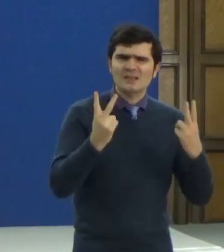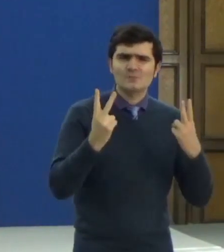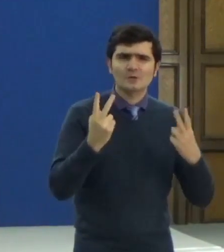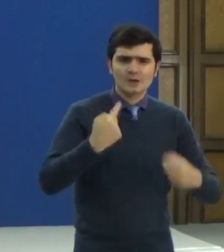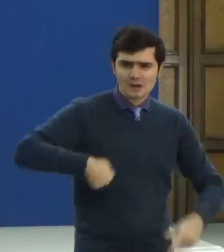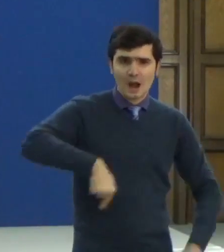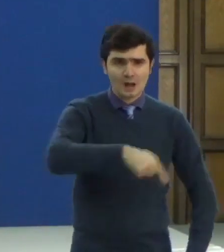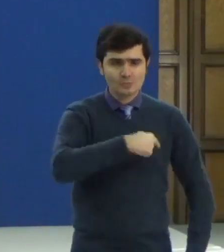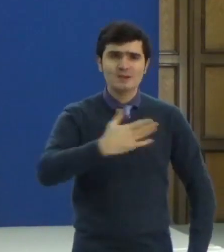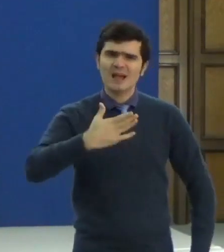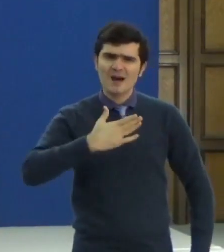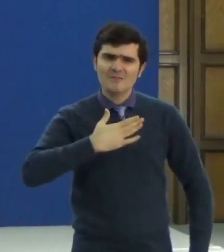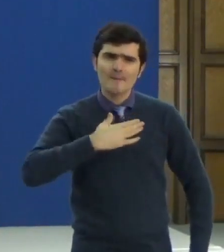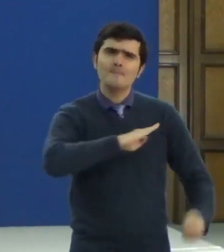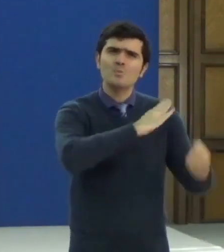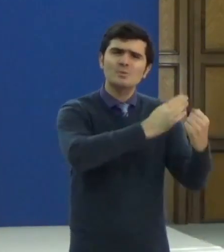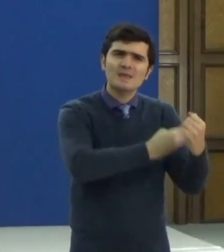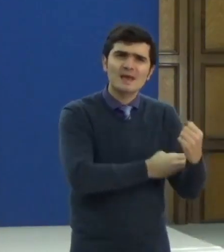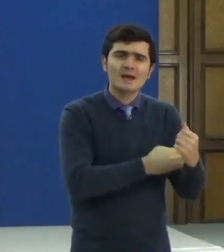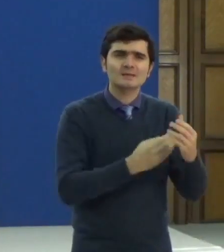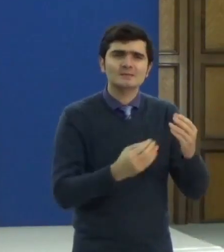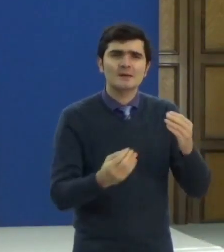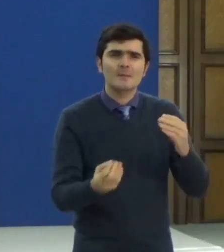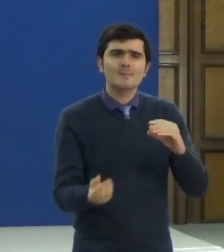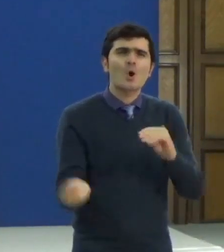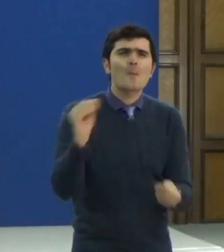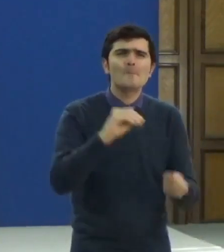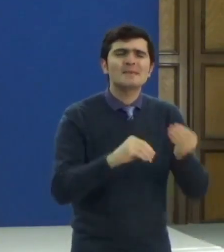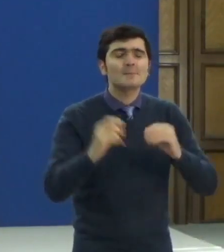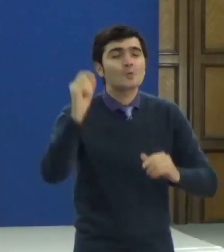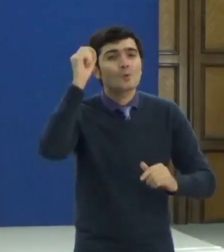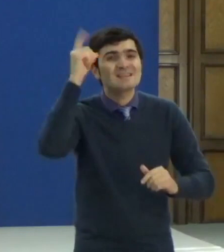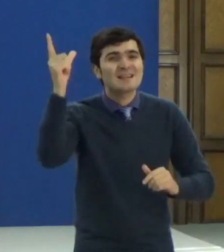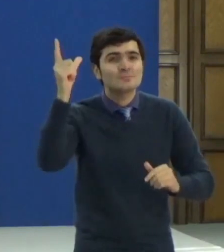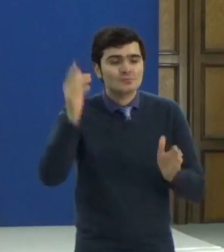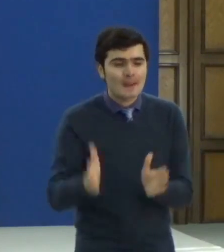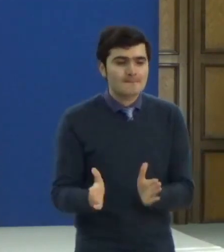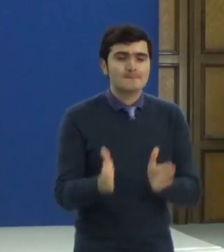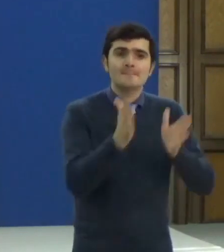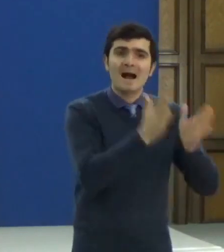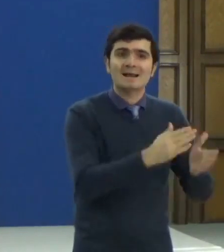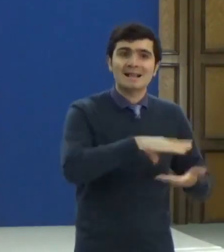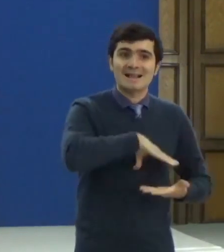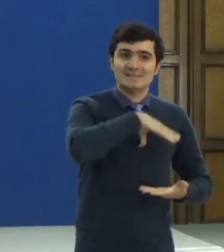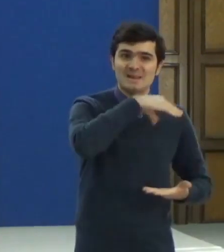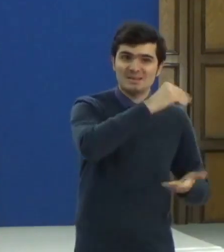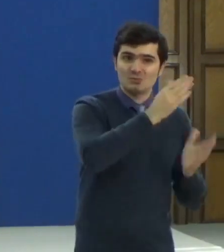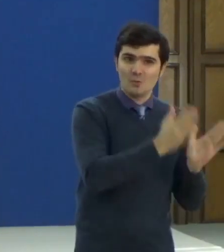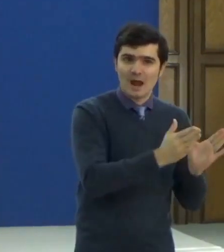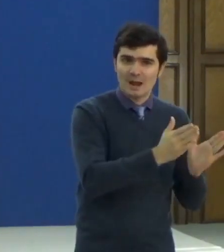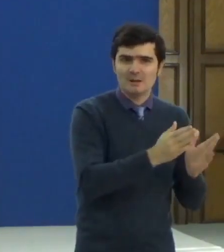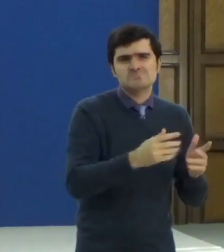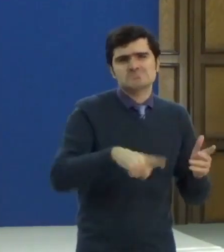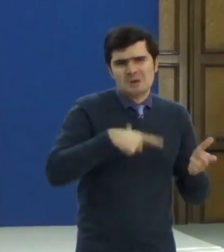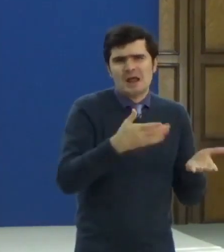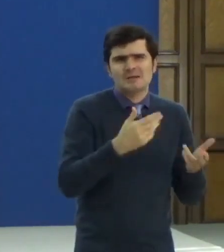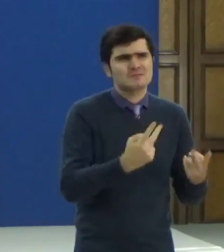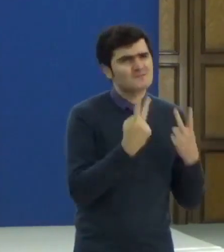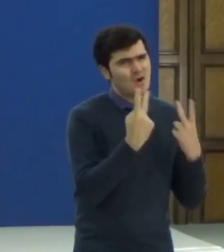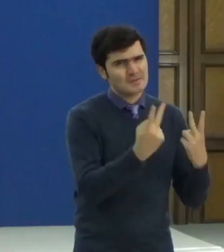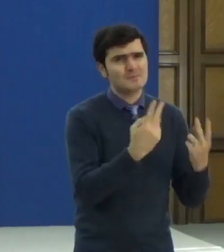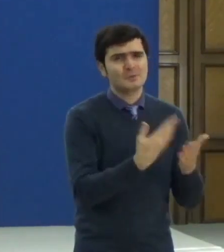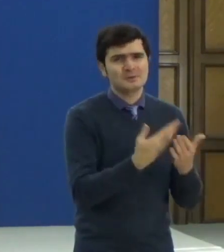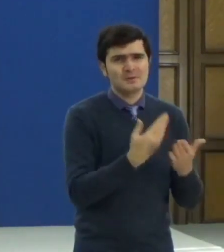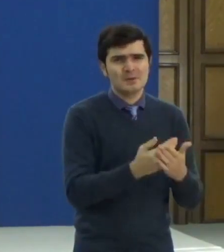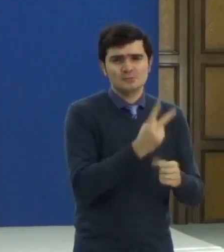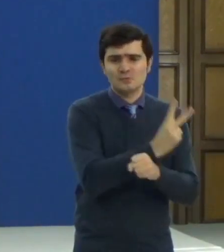puterea de a îmbina cu înțelepciune latura spirituală, una foarte importantă pentru un